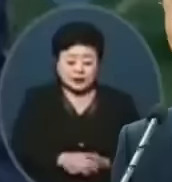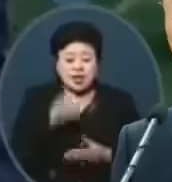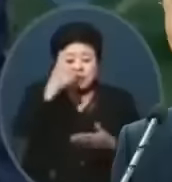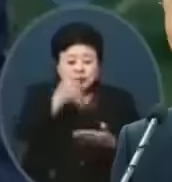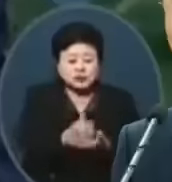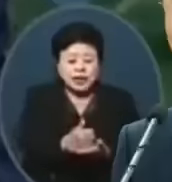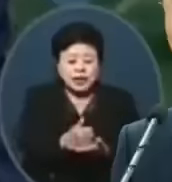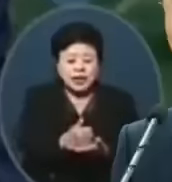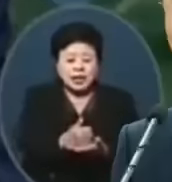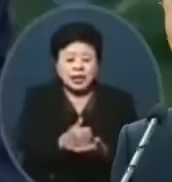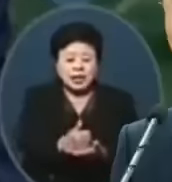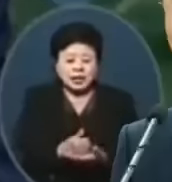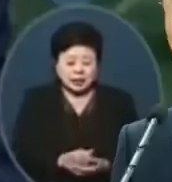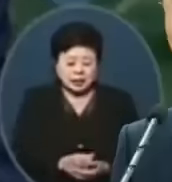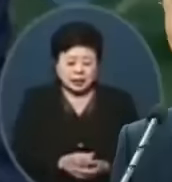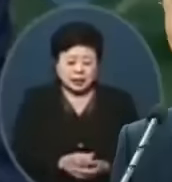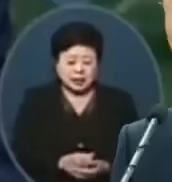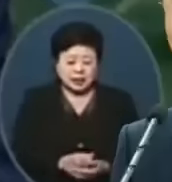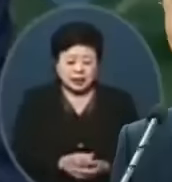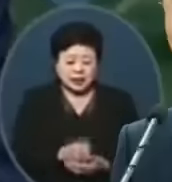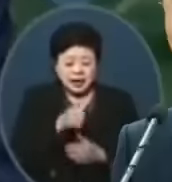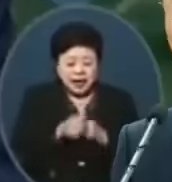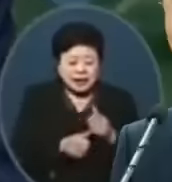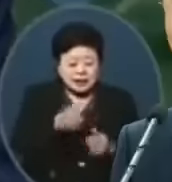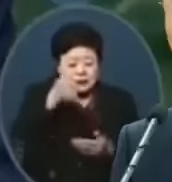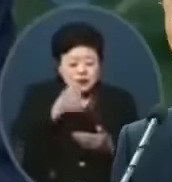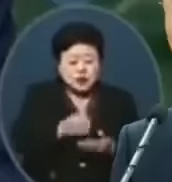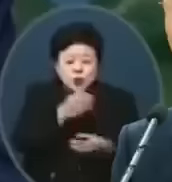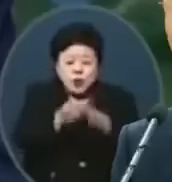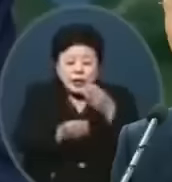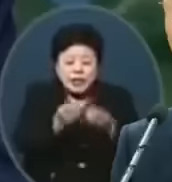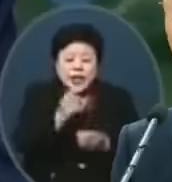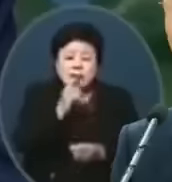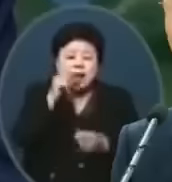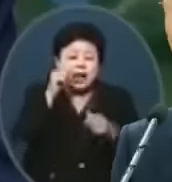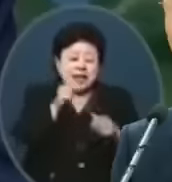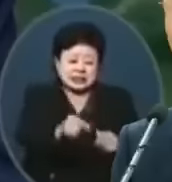죄를 지었는데 하나님께서 성령으로 죄를 회개하라고 하면